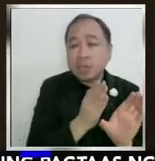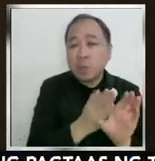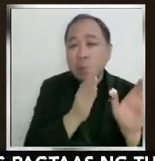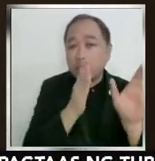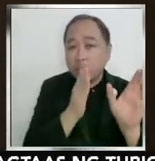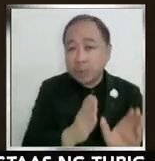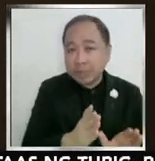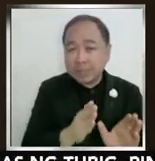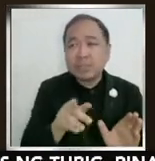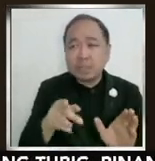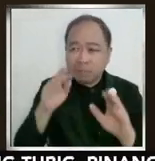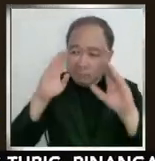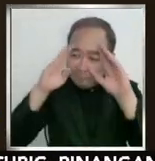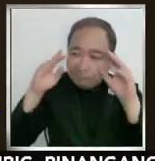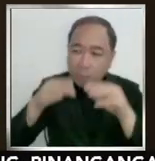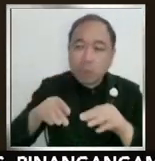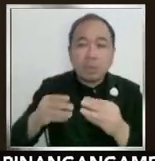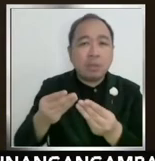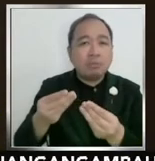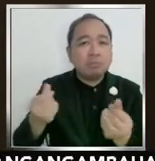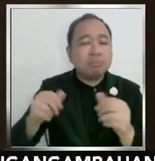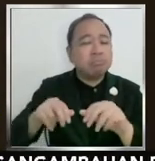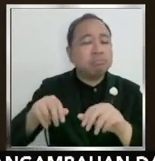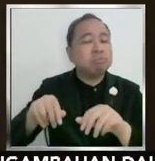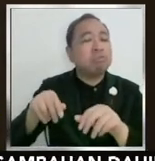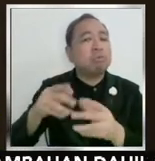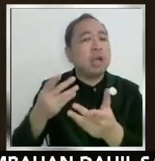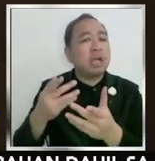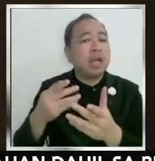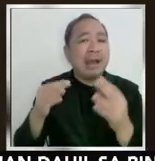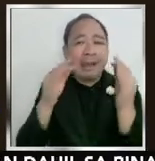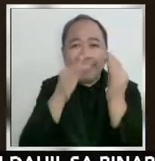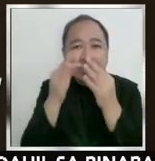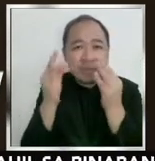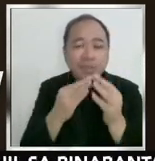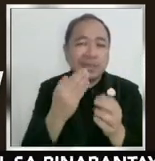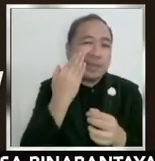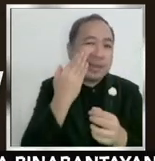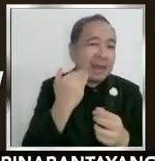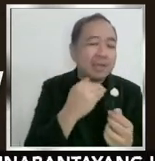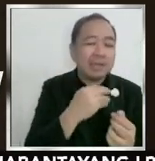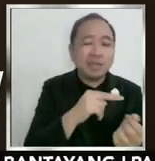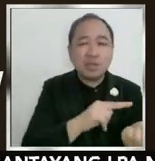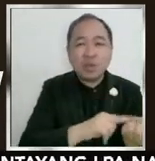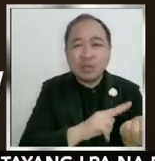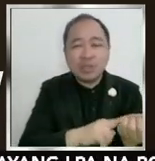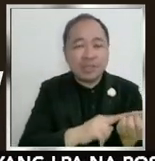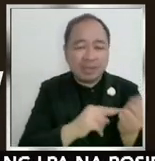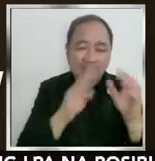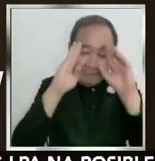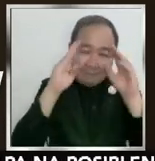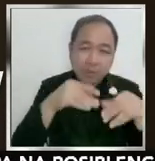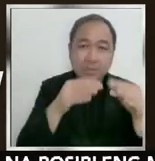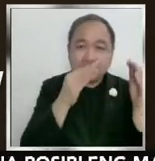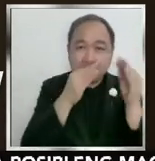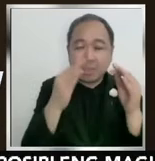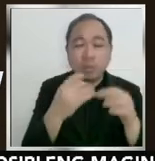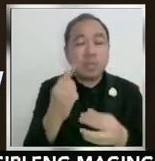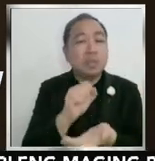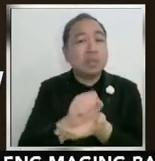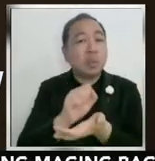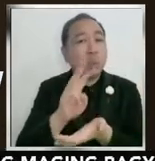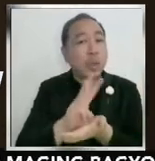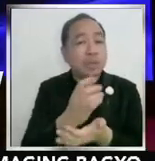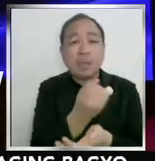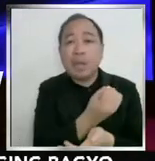addictions. Kukulang-kulang ang nurses na nagpa-practice ng addictions. 200 lang ang social workers, lalo-lalo na